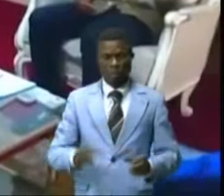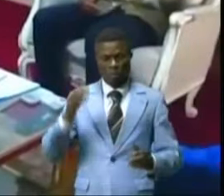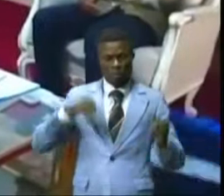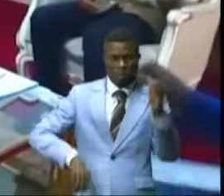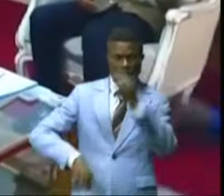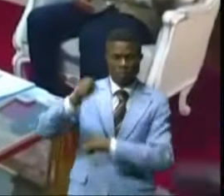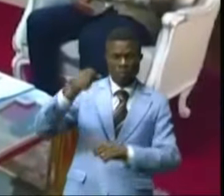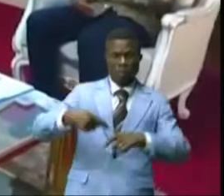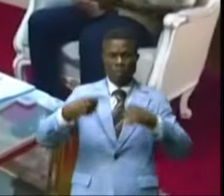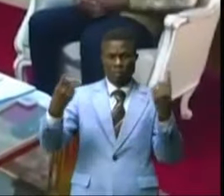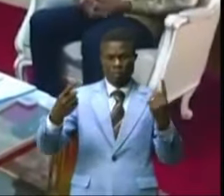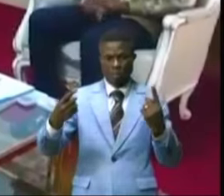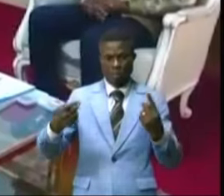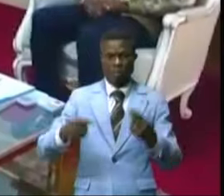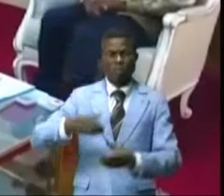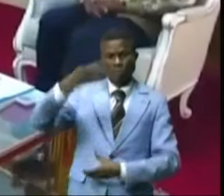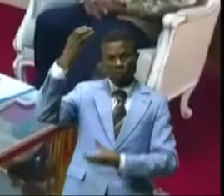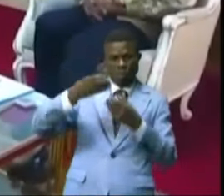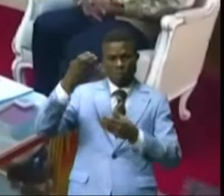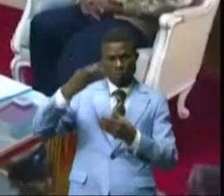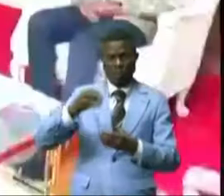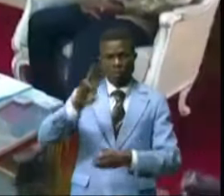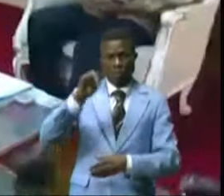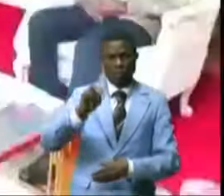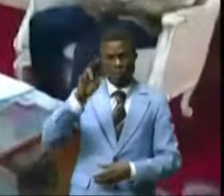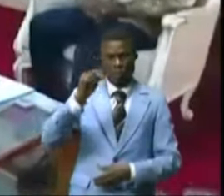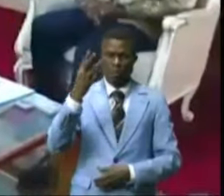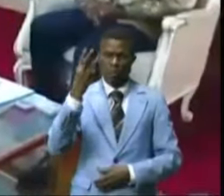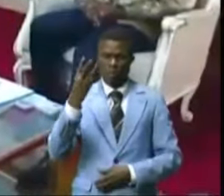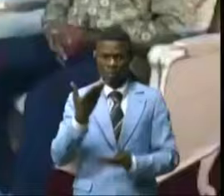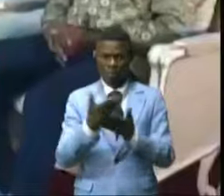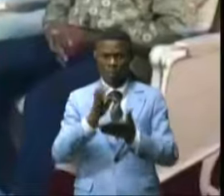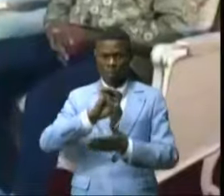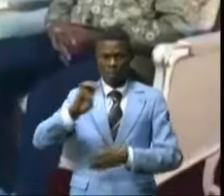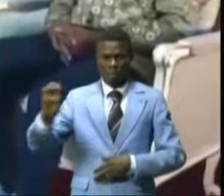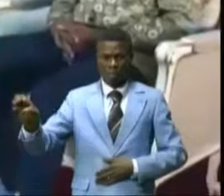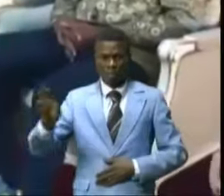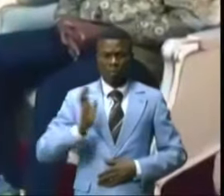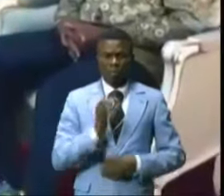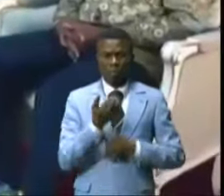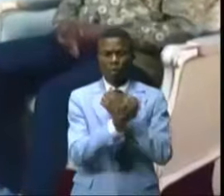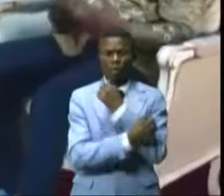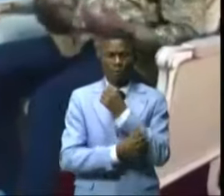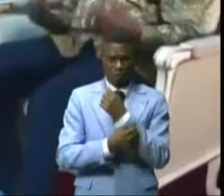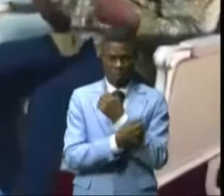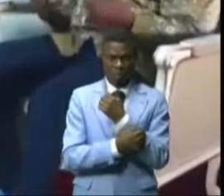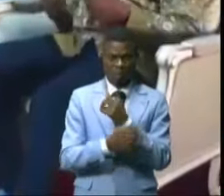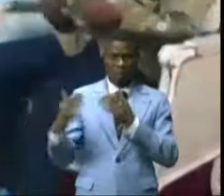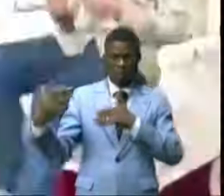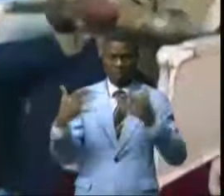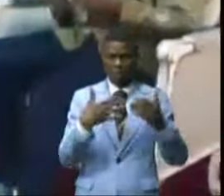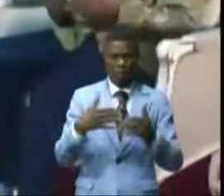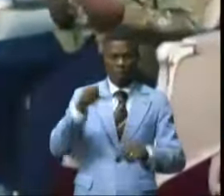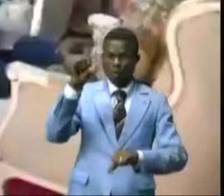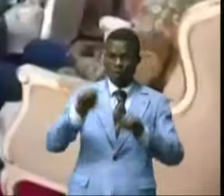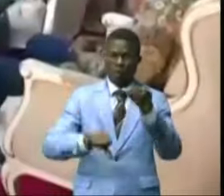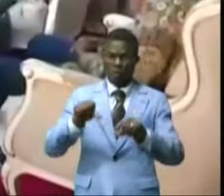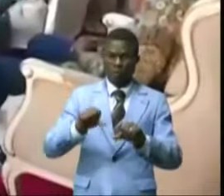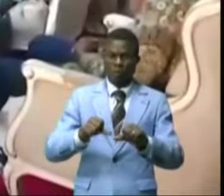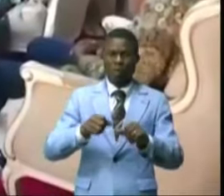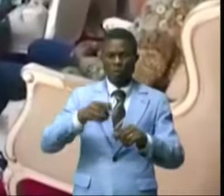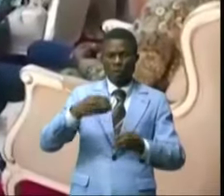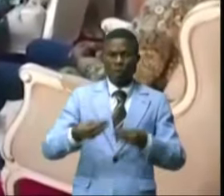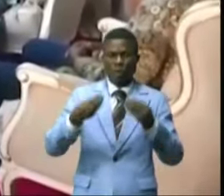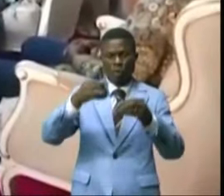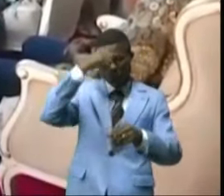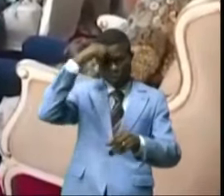à l'agression rwandaise sous couvert du M23 dans la partie orientale de notre pays. Cette guerre injuste cause d'énormes